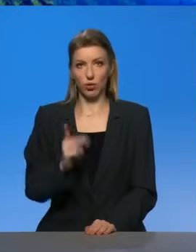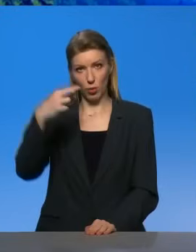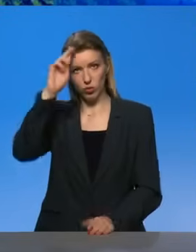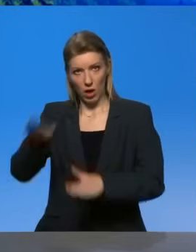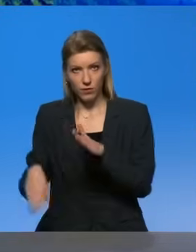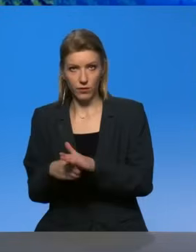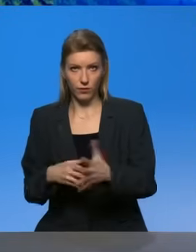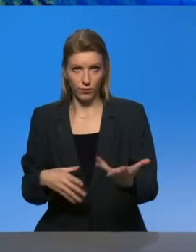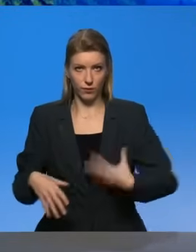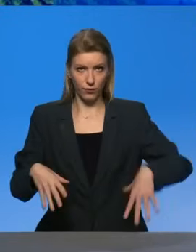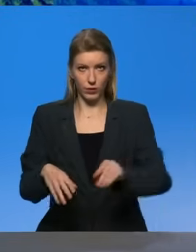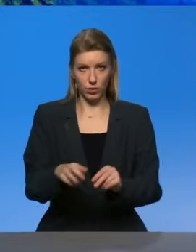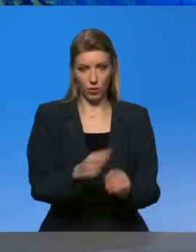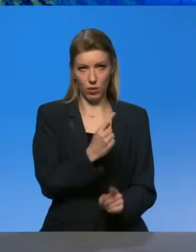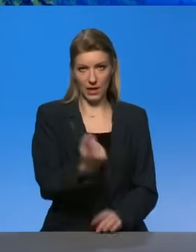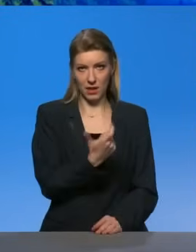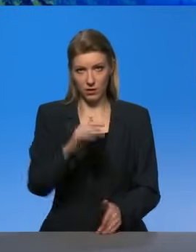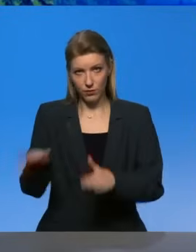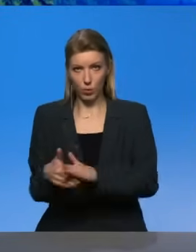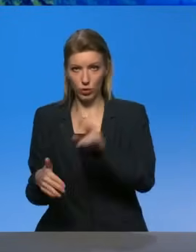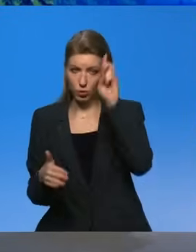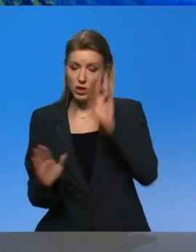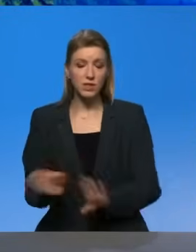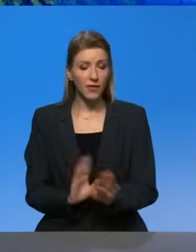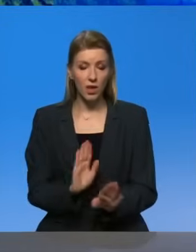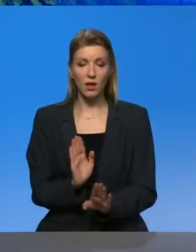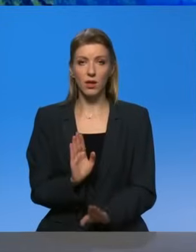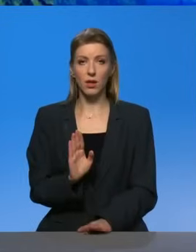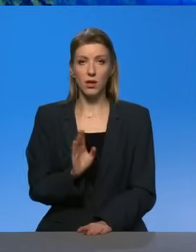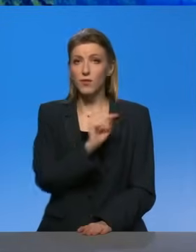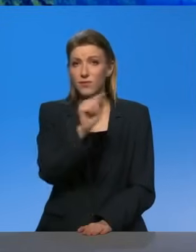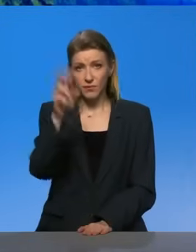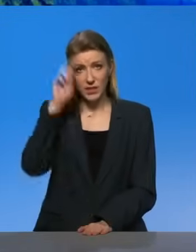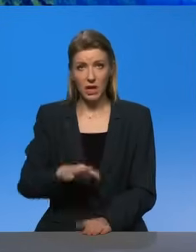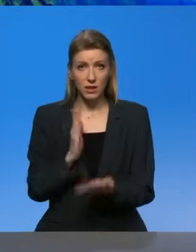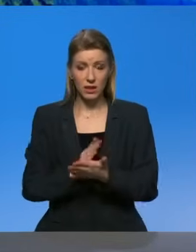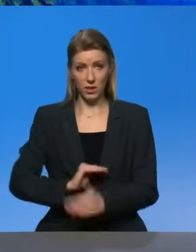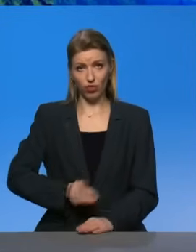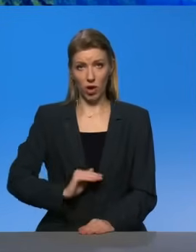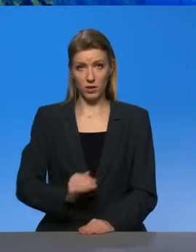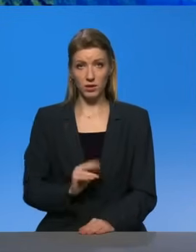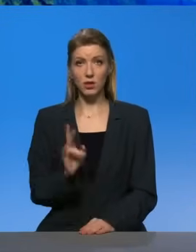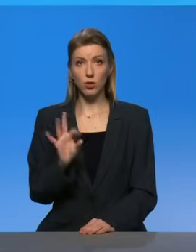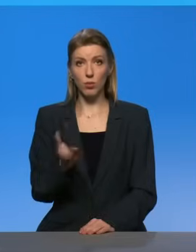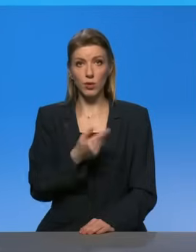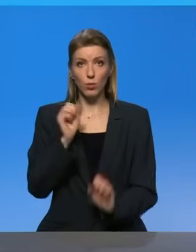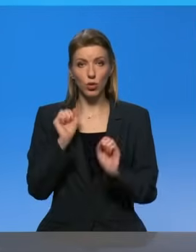вокруг все страны, они все частные, и мы можем очень сильно как бы